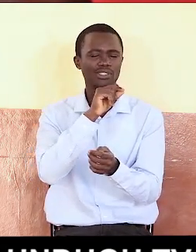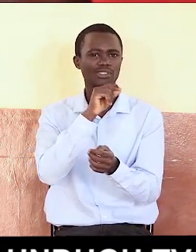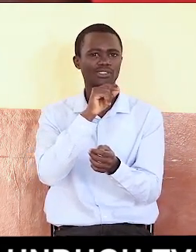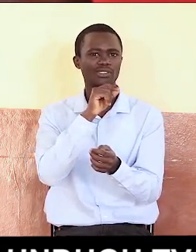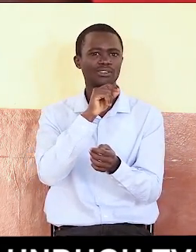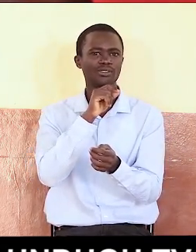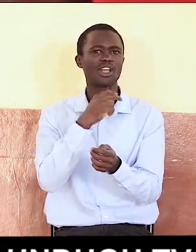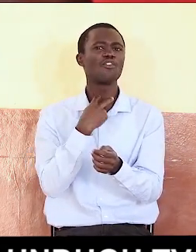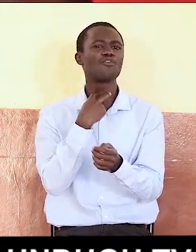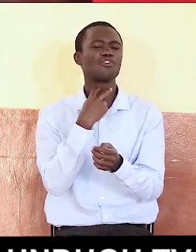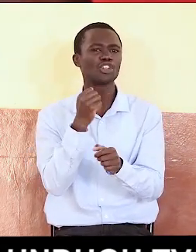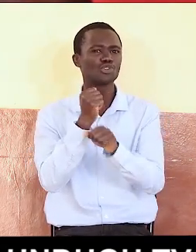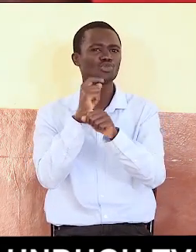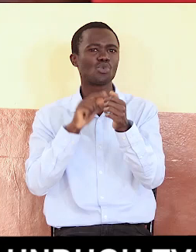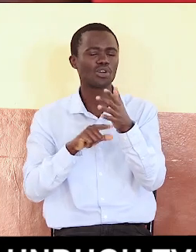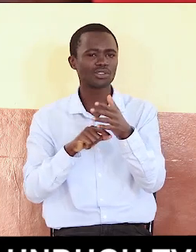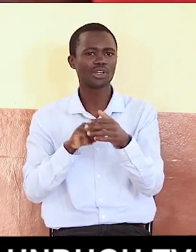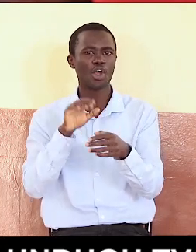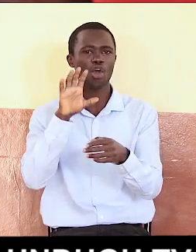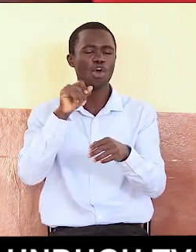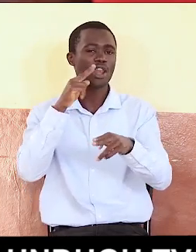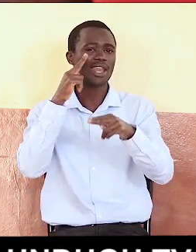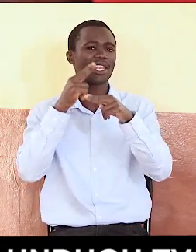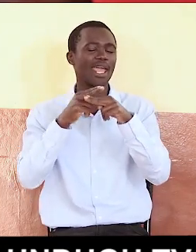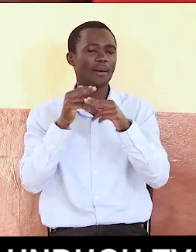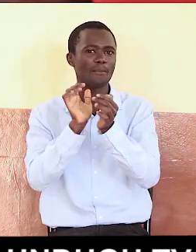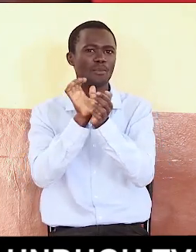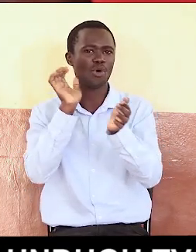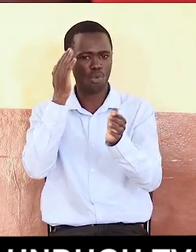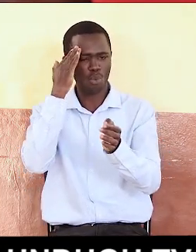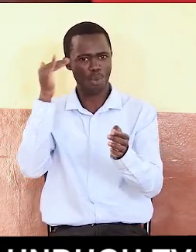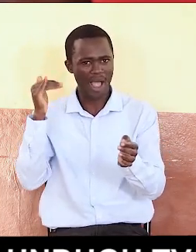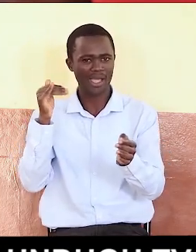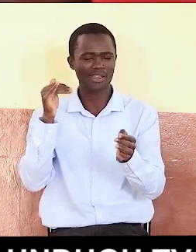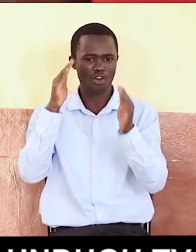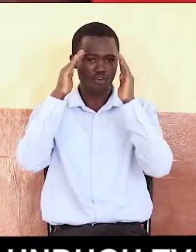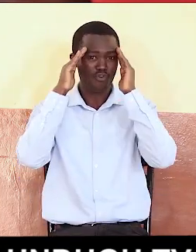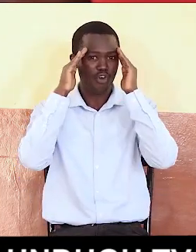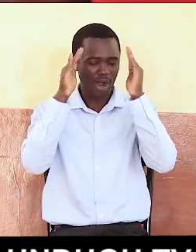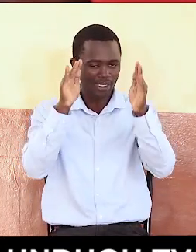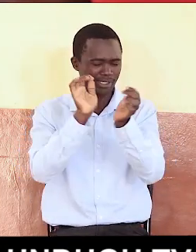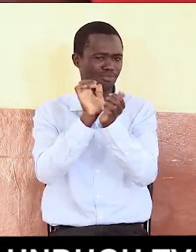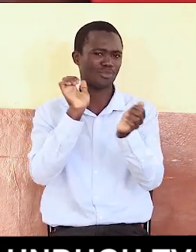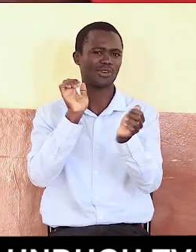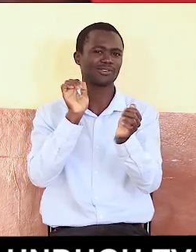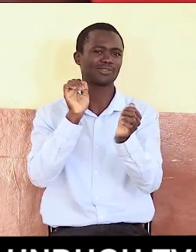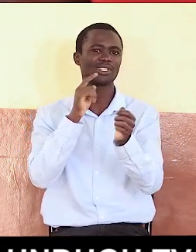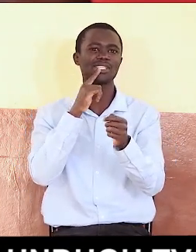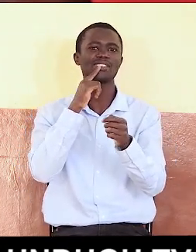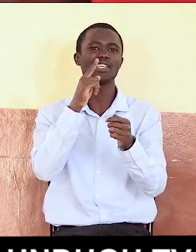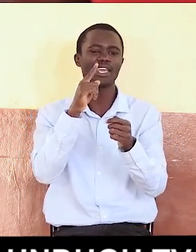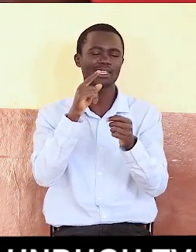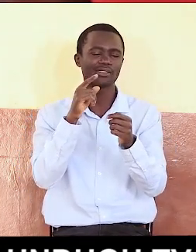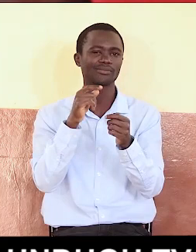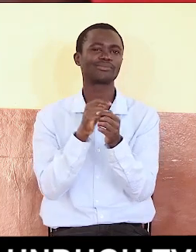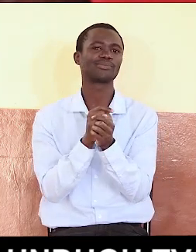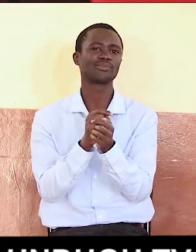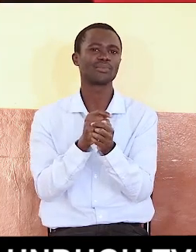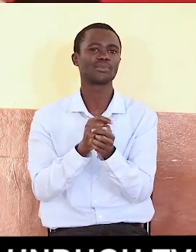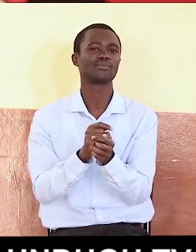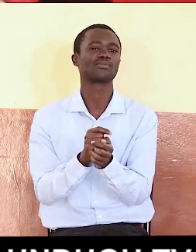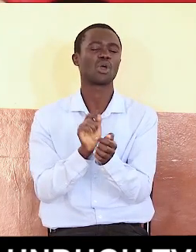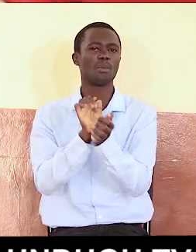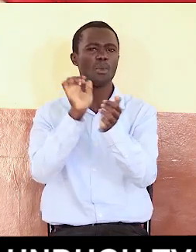iliita jina lake, kwa sababu ndiye alikuwa analengwa. Akamuuliza ikisema, Sauli, Sauli,